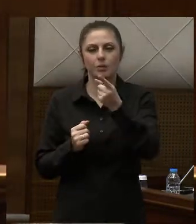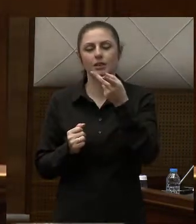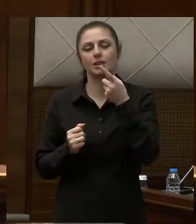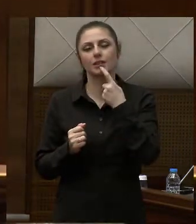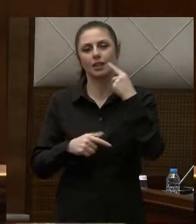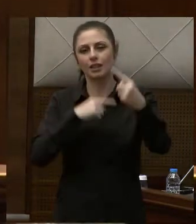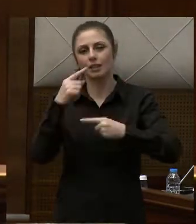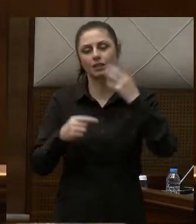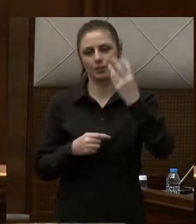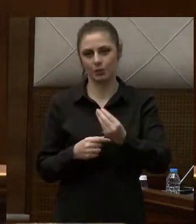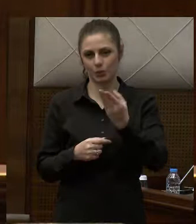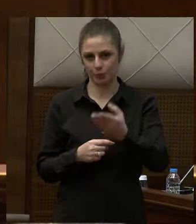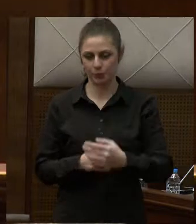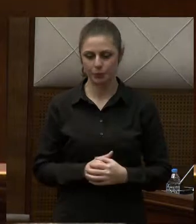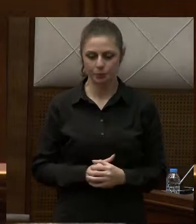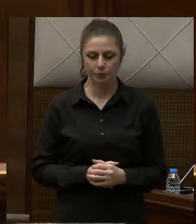yılı.